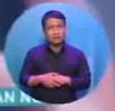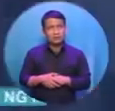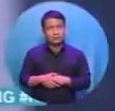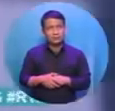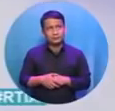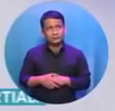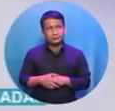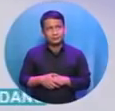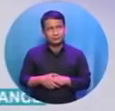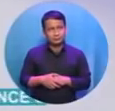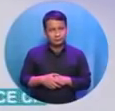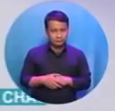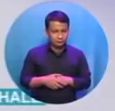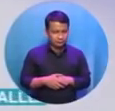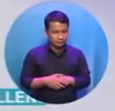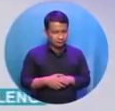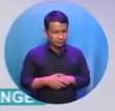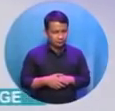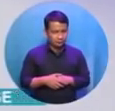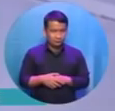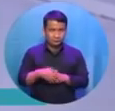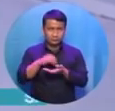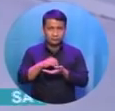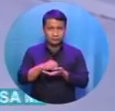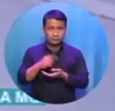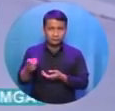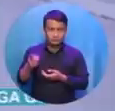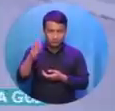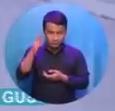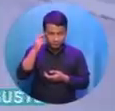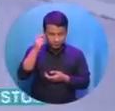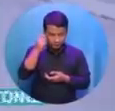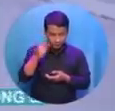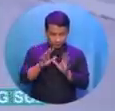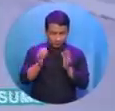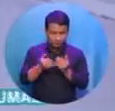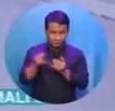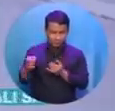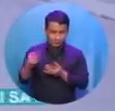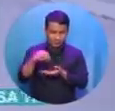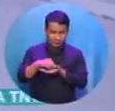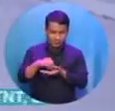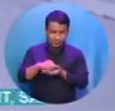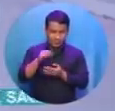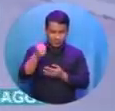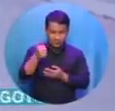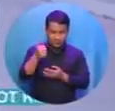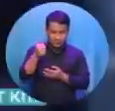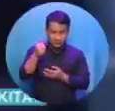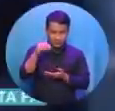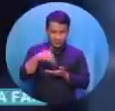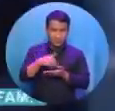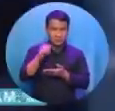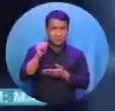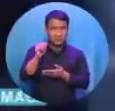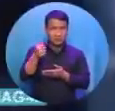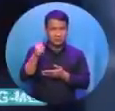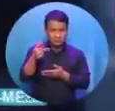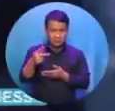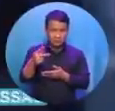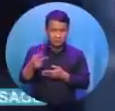wait sa barangay. Hello? Hello, nandito ako sa barangay. Manutok pa yung 10,000 sa akin.